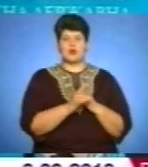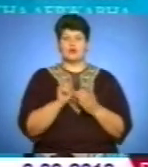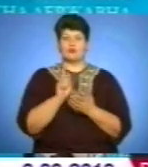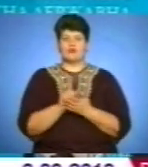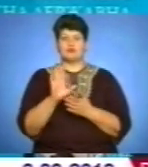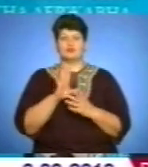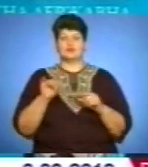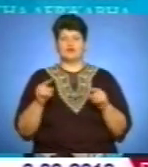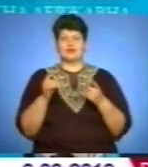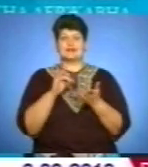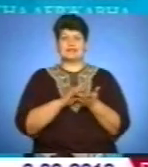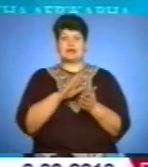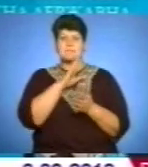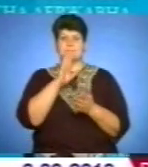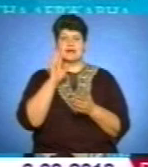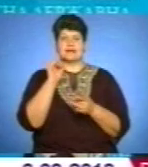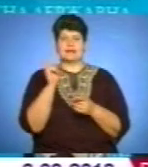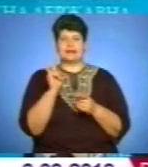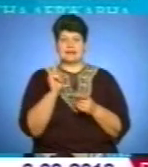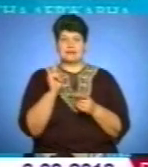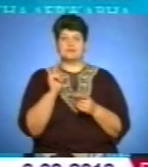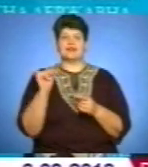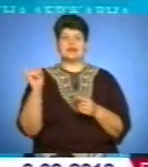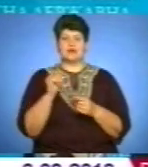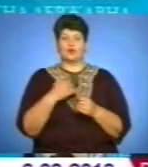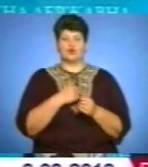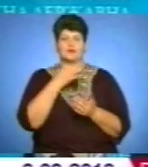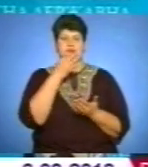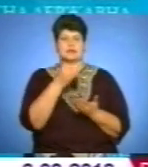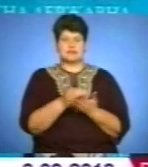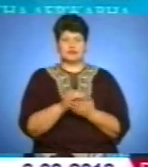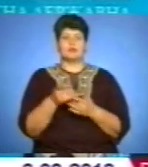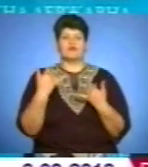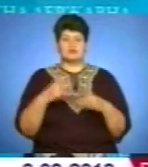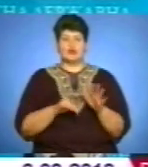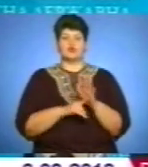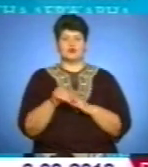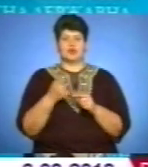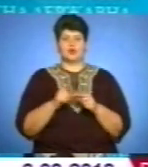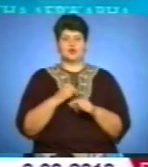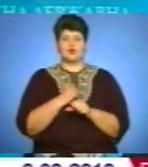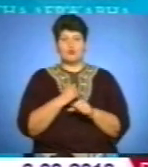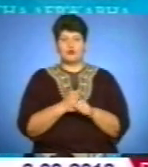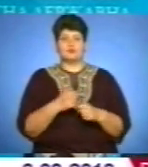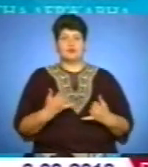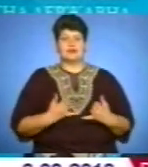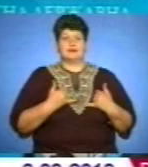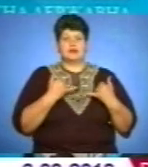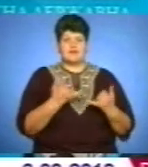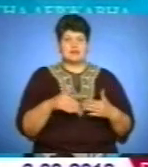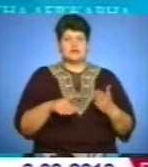центри матері і дитини. Я хочу сказати, що ми вже розпочали цю роботу, де надаватиметься